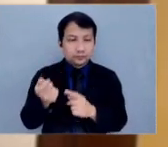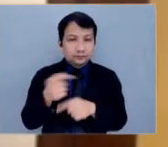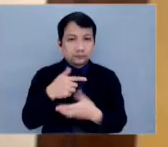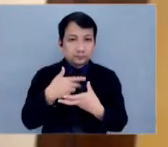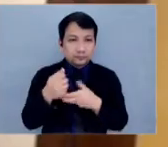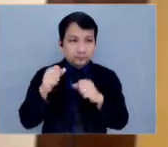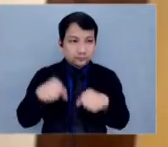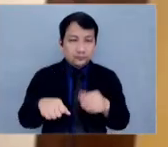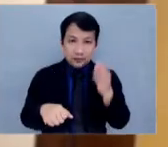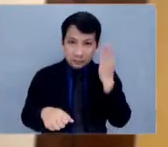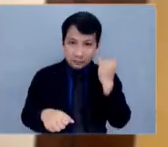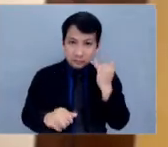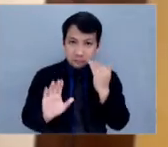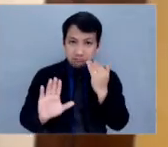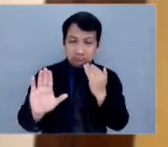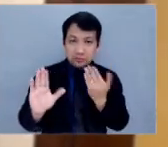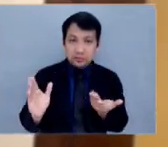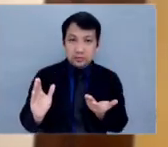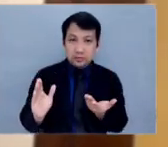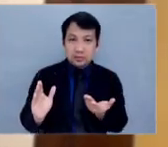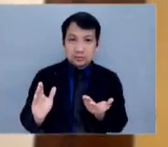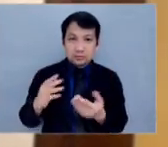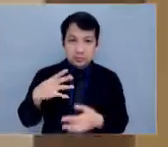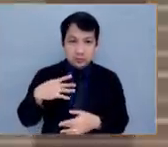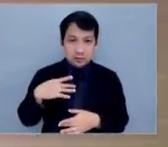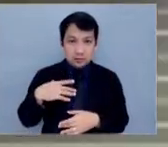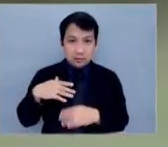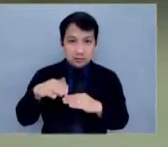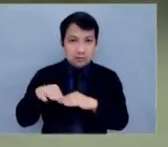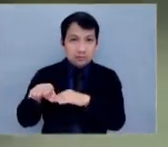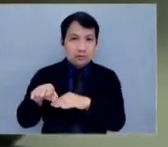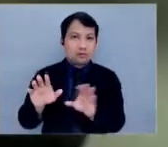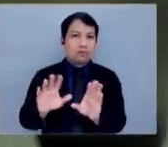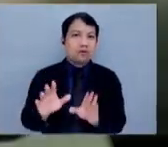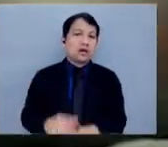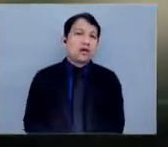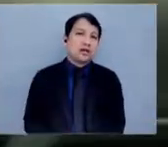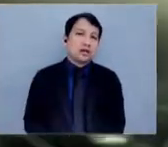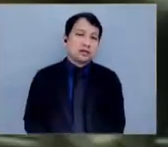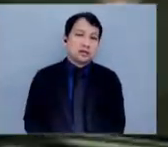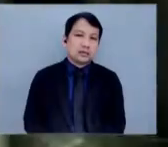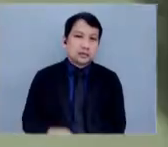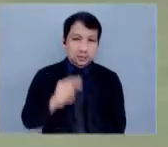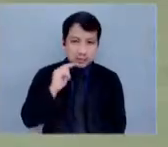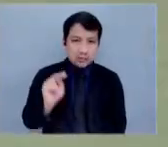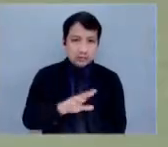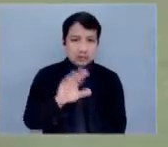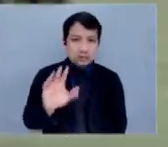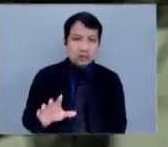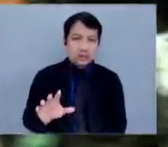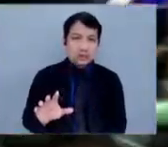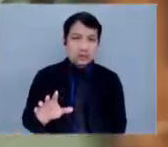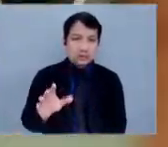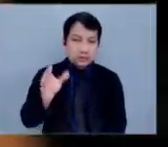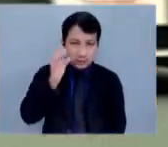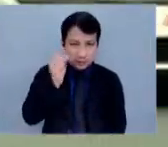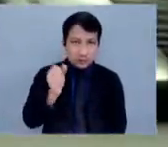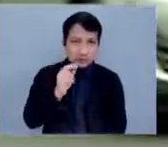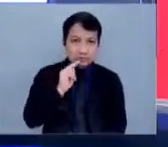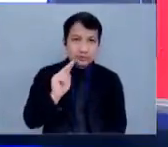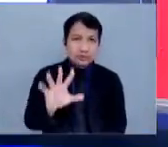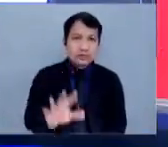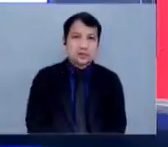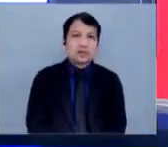naman natin na pag-iintayin sa traffic. Huwag naman ganun. Nagbabalita mula sa Frontline, Camille Samonte, News